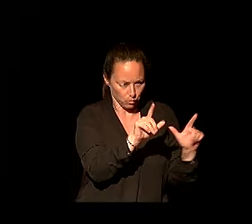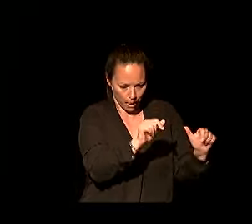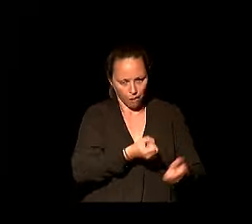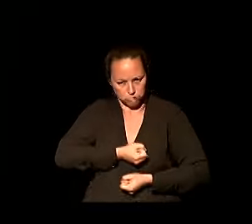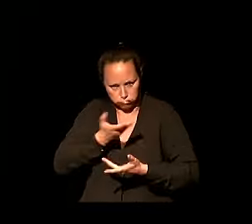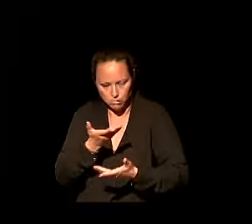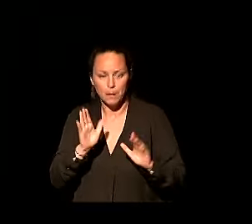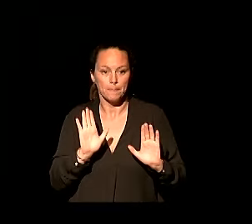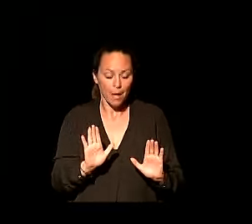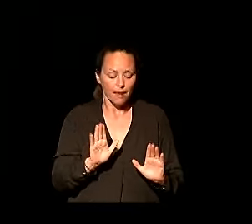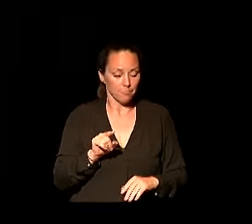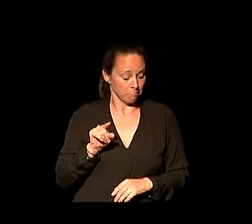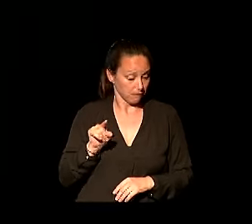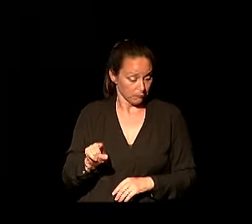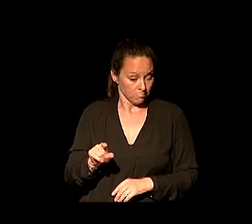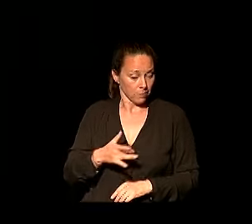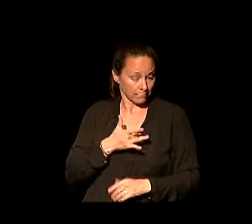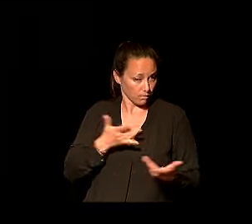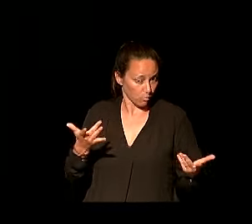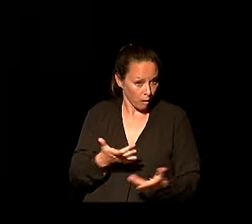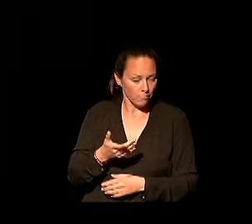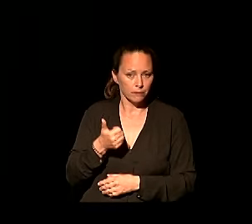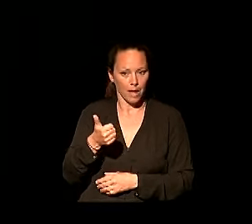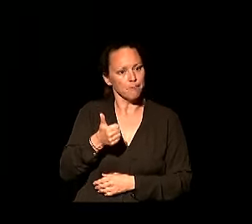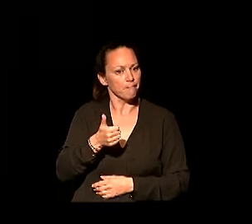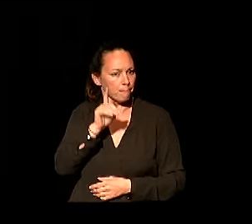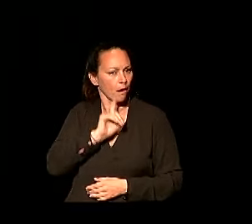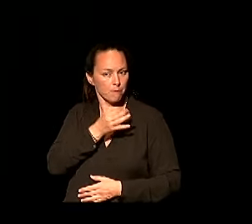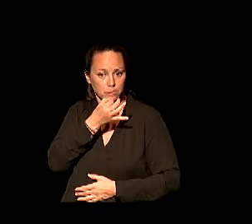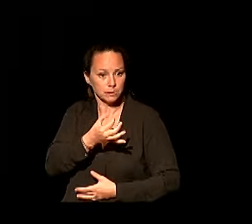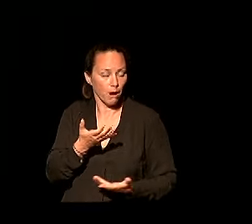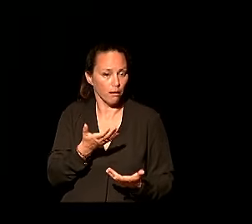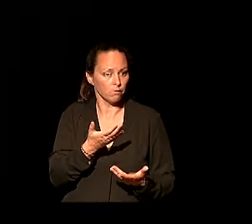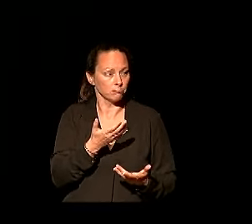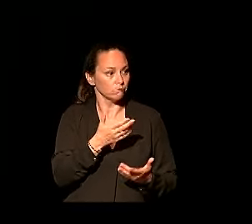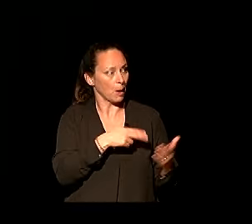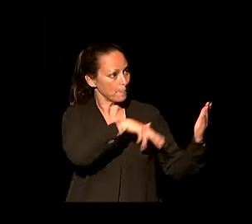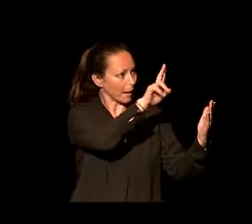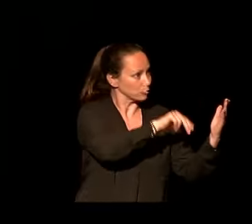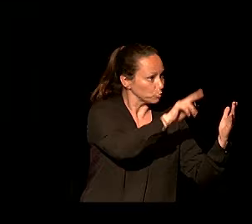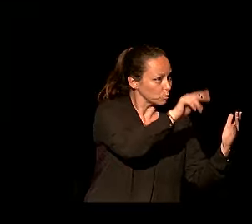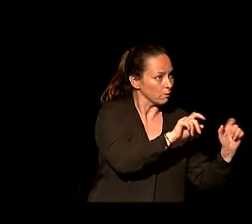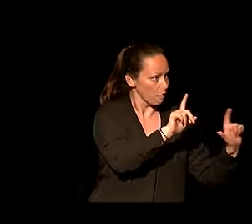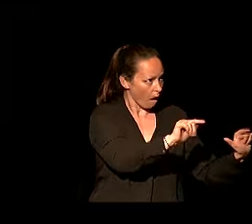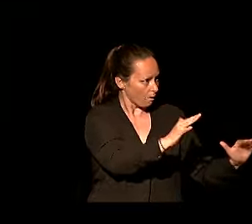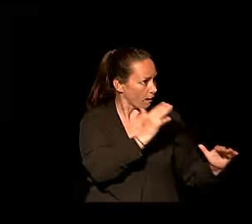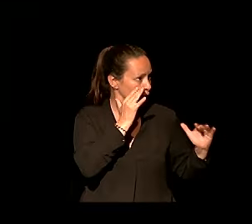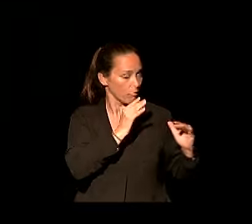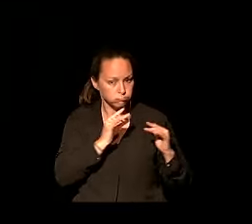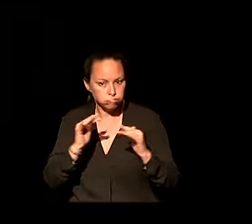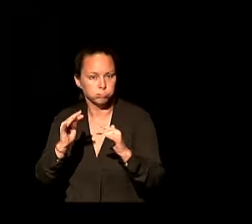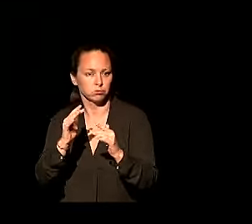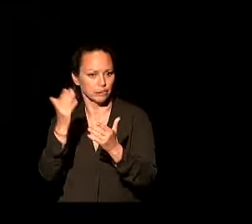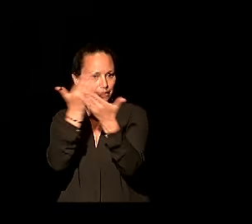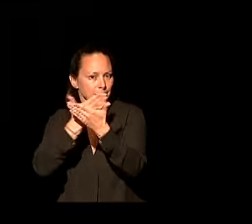voir qu'il est assumé le fait de traiter de la peinture en regard de l'usage de la couleur au cinéma.